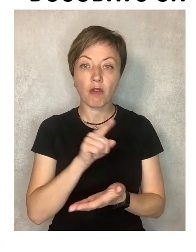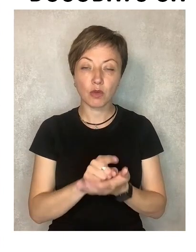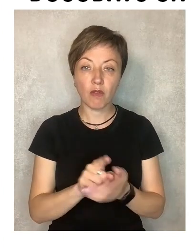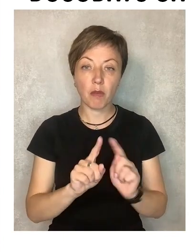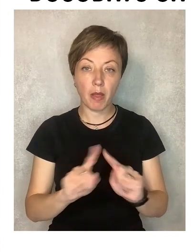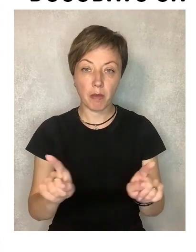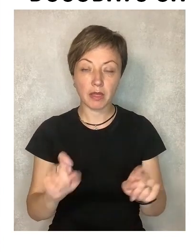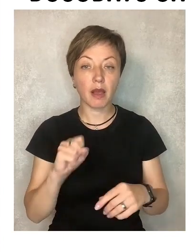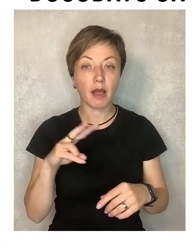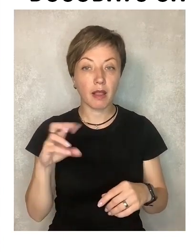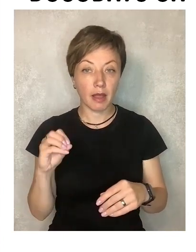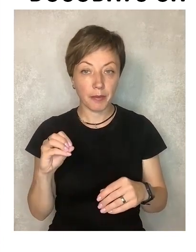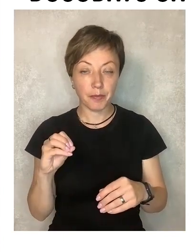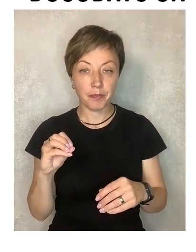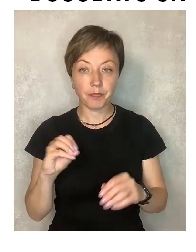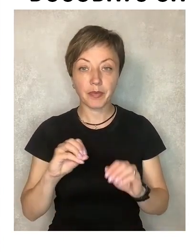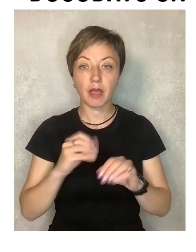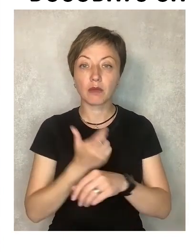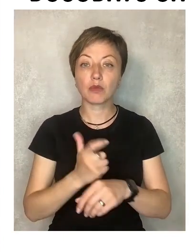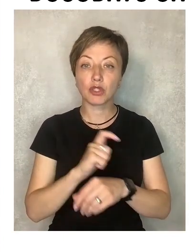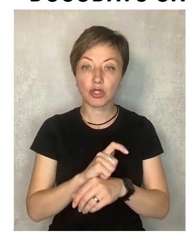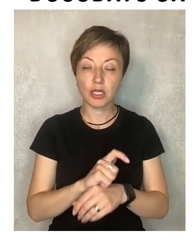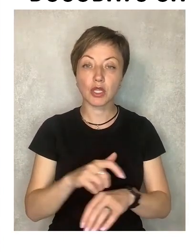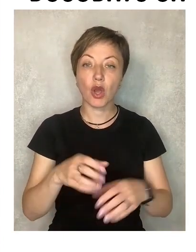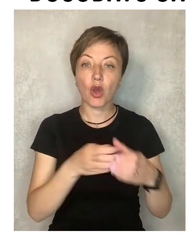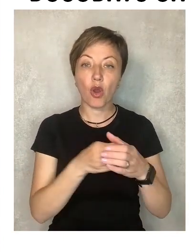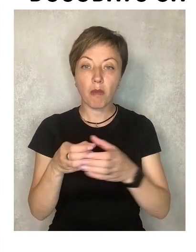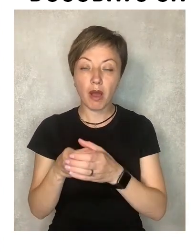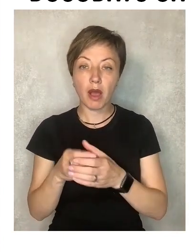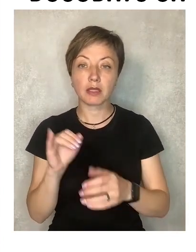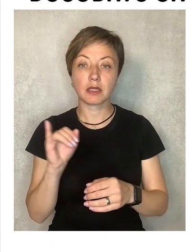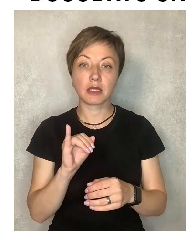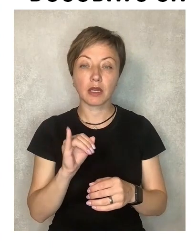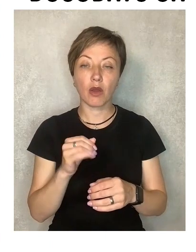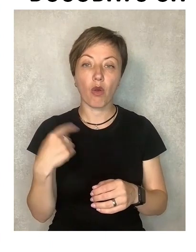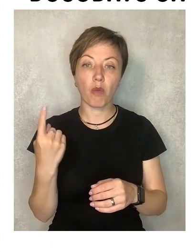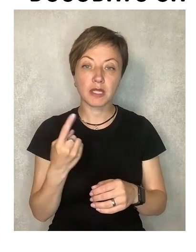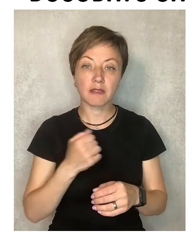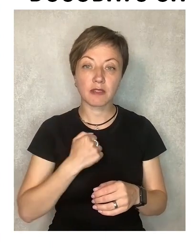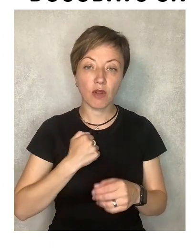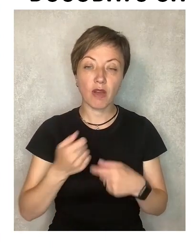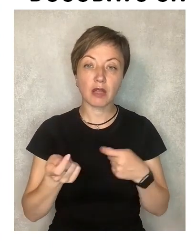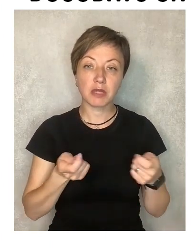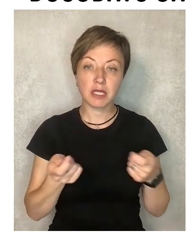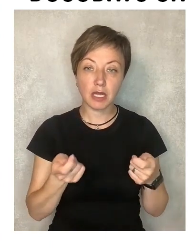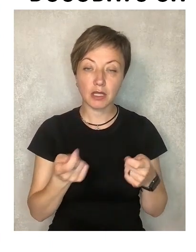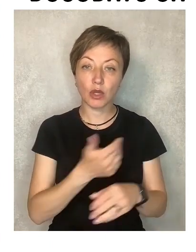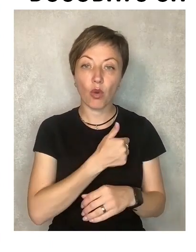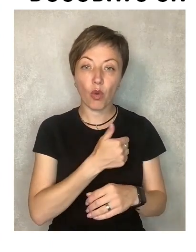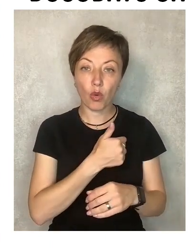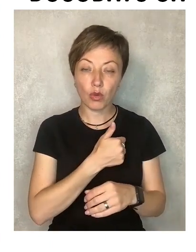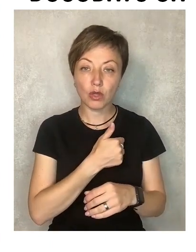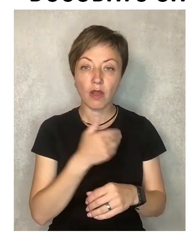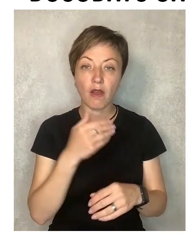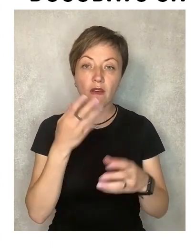Але більшість громад і обласних військових адміністрацій, вони хочуть формально тільки